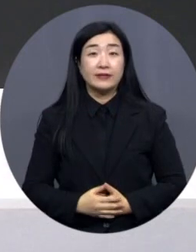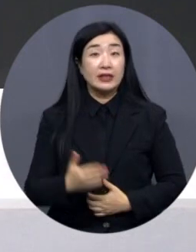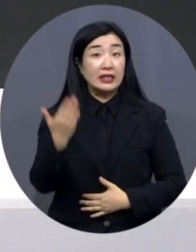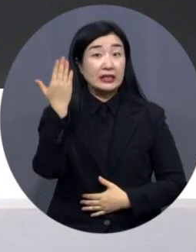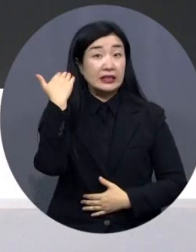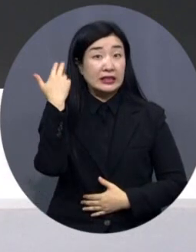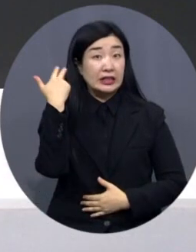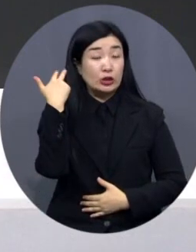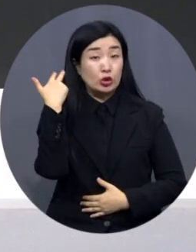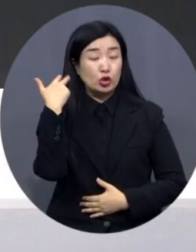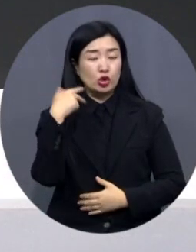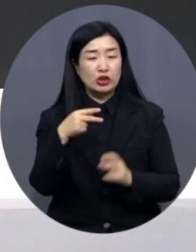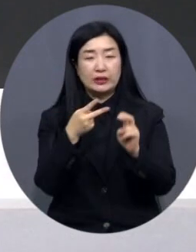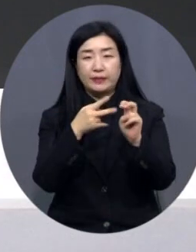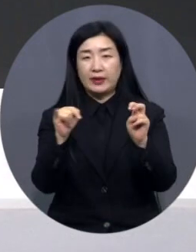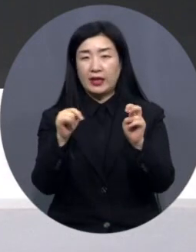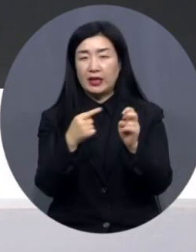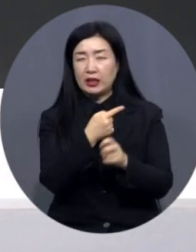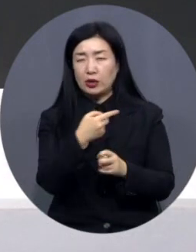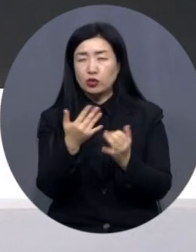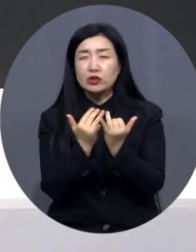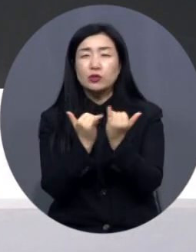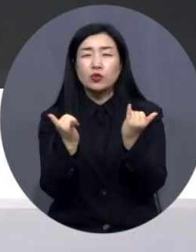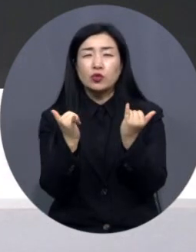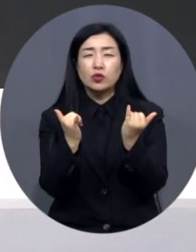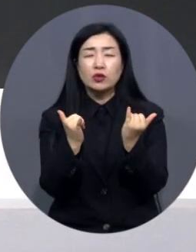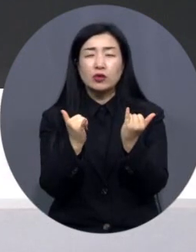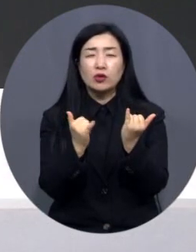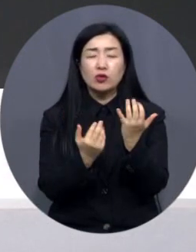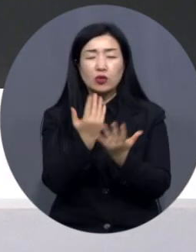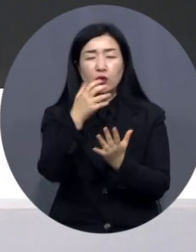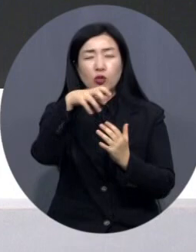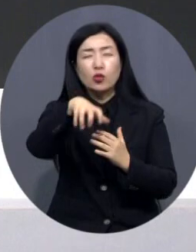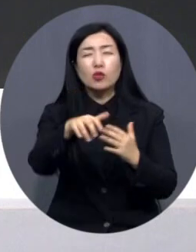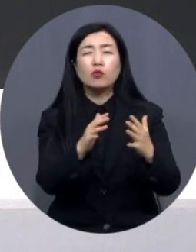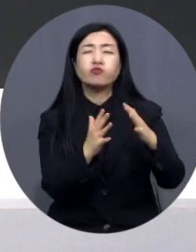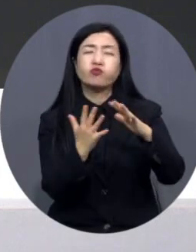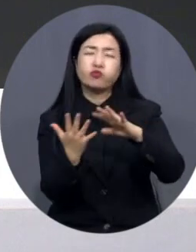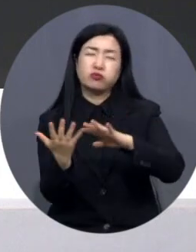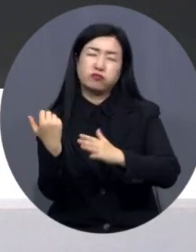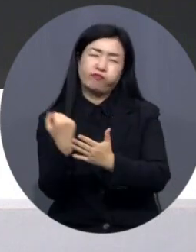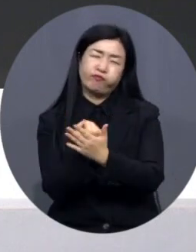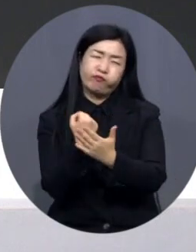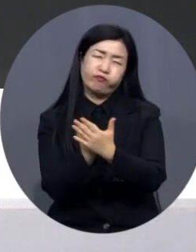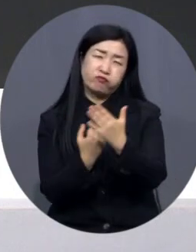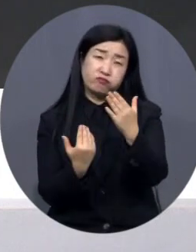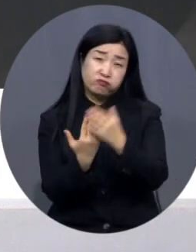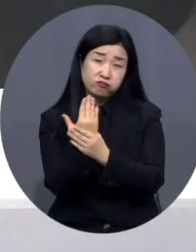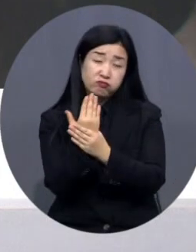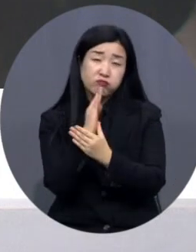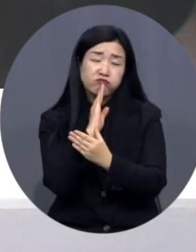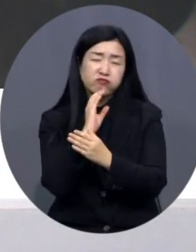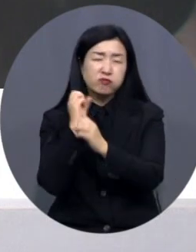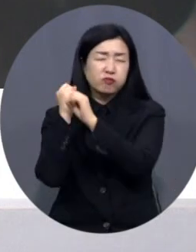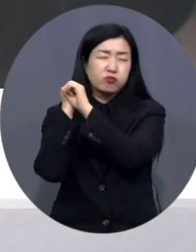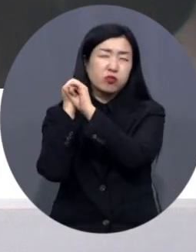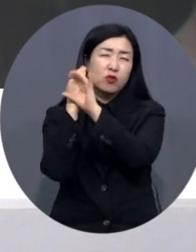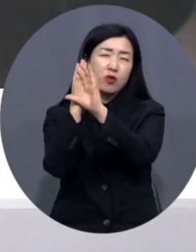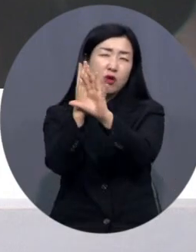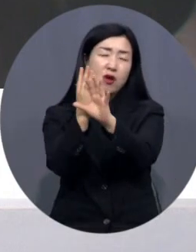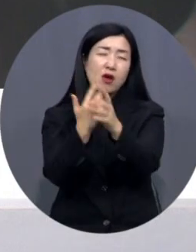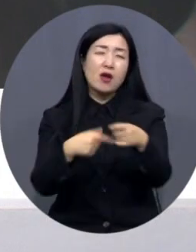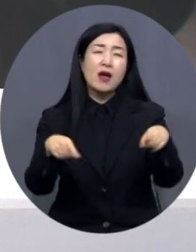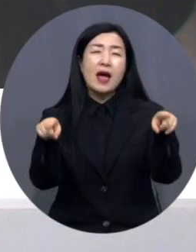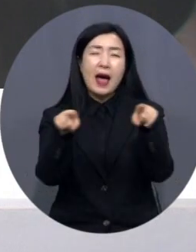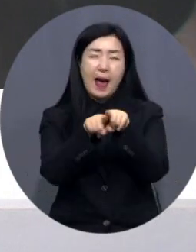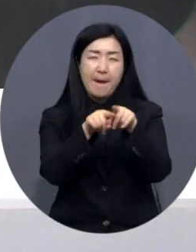지난주 20대 소방관이 화재 현장에서 순직하는 안타까운 일이 있었는데요. 연결식을 앞두고 합동